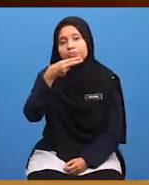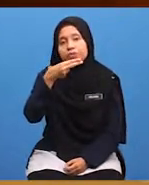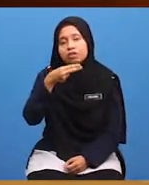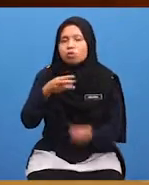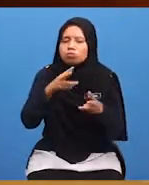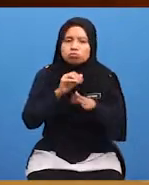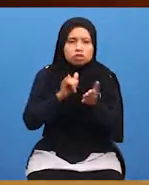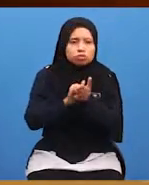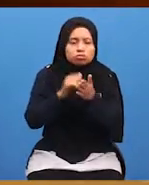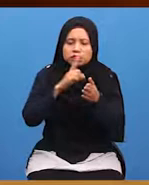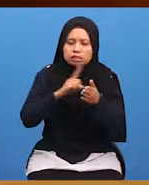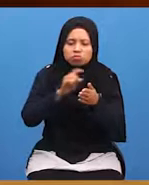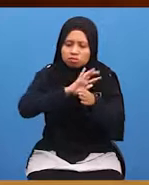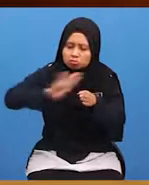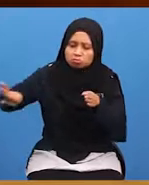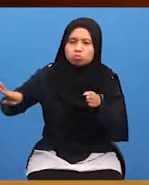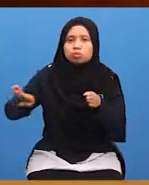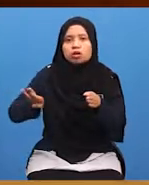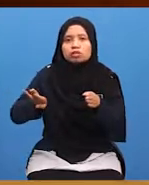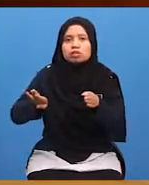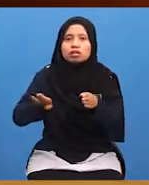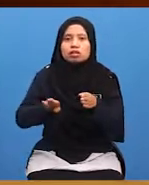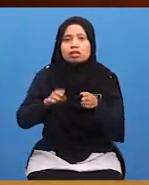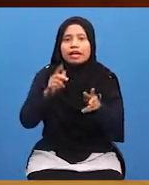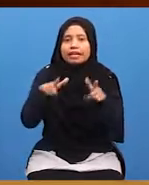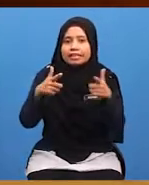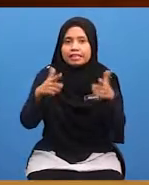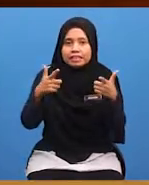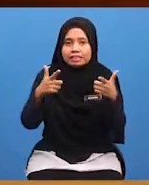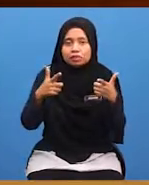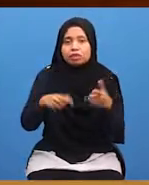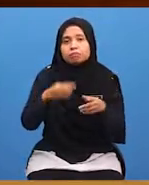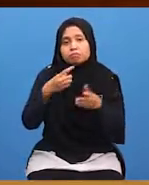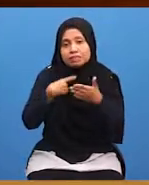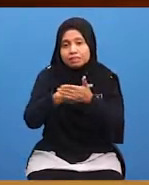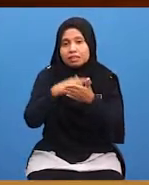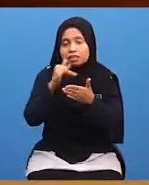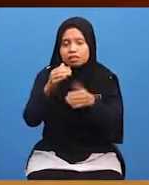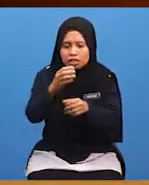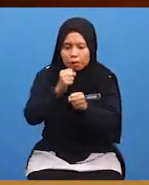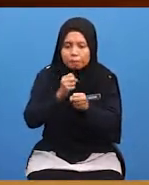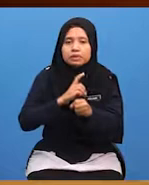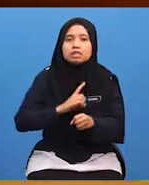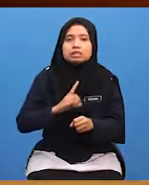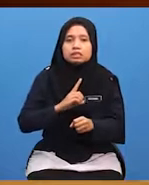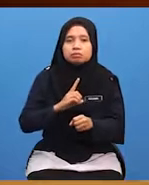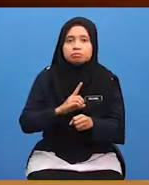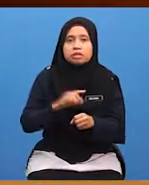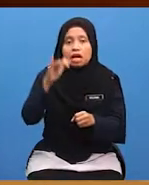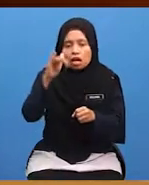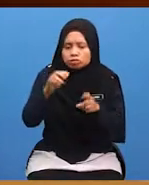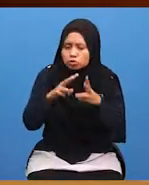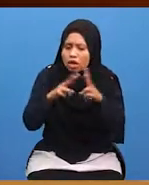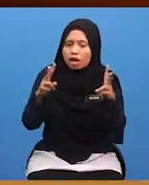ilmu pengetahuan yang lain. Ini selaras dengan pendekatan yang diambil Islam yang